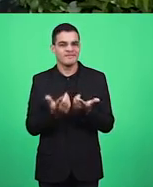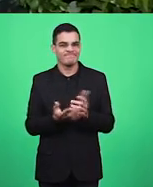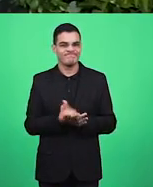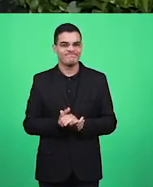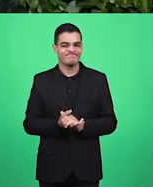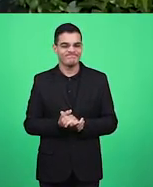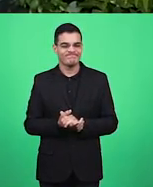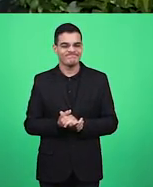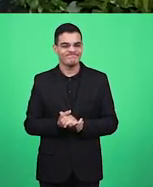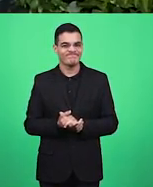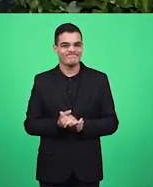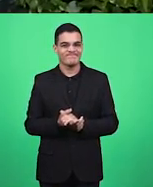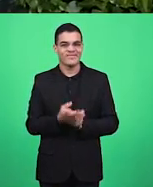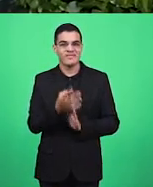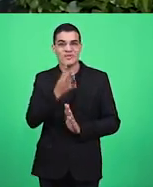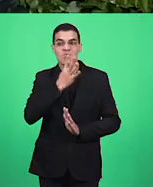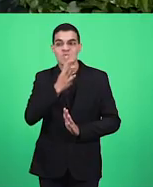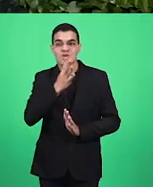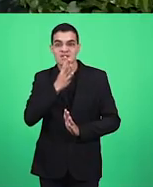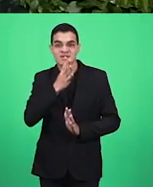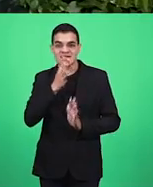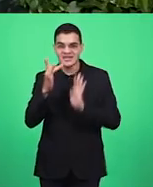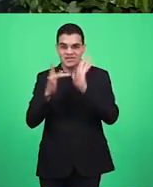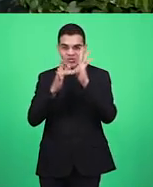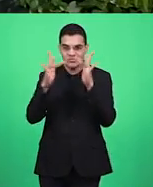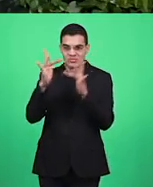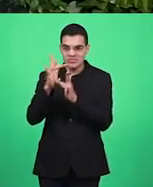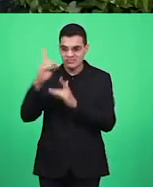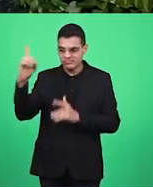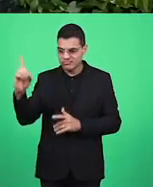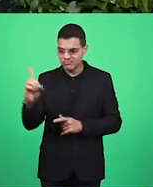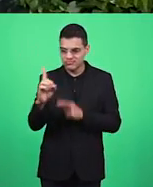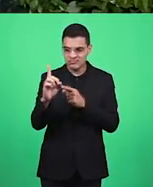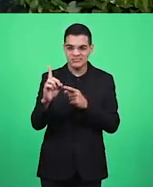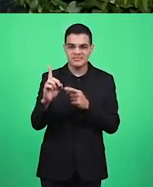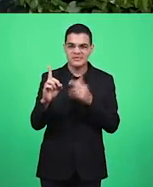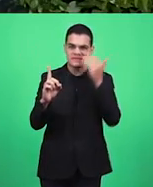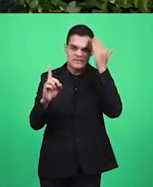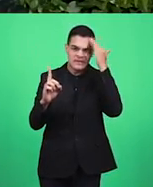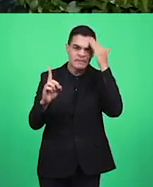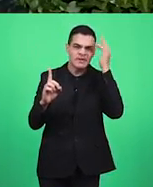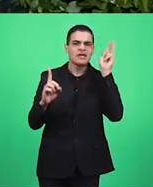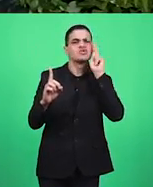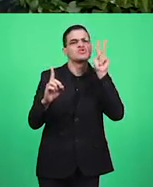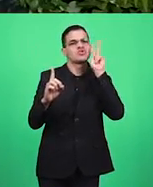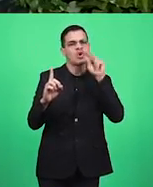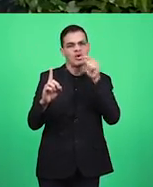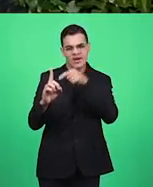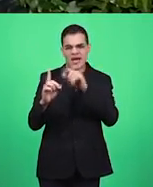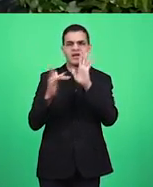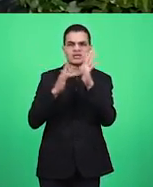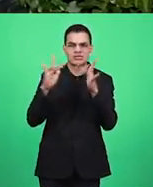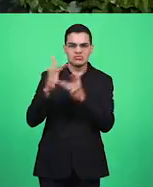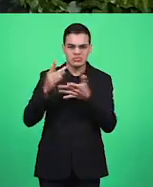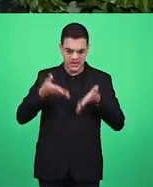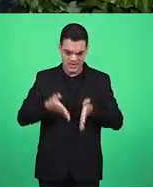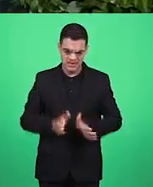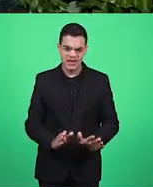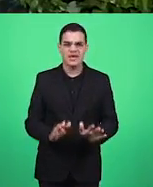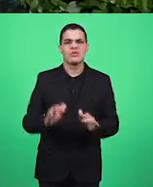да? Узнать Иисуса, Его личность, да? Знать, что Он